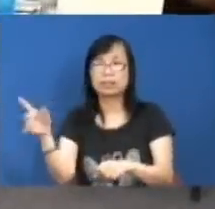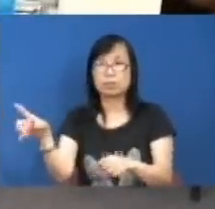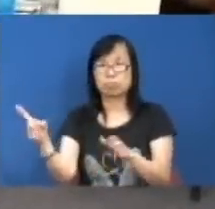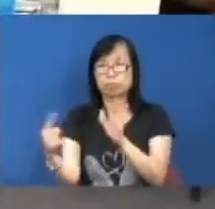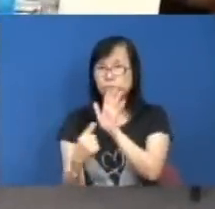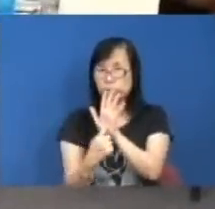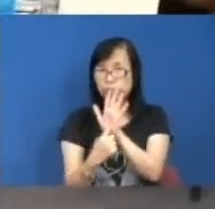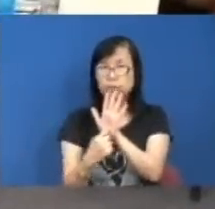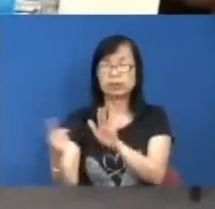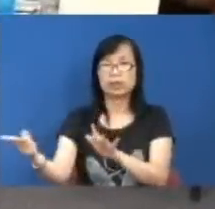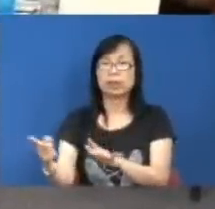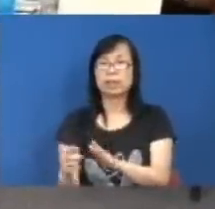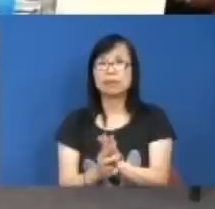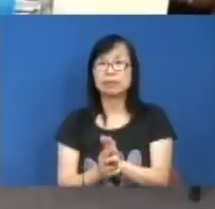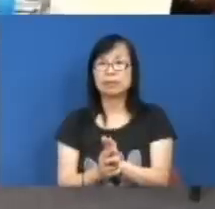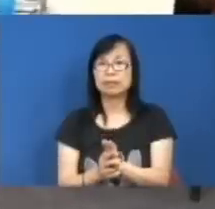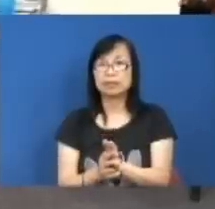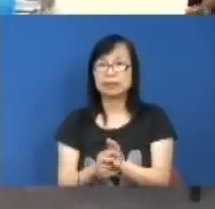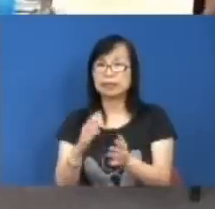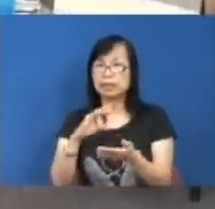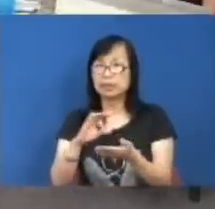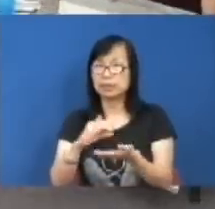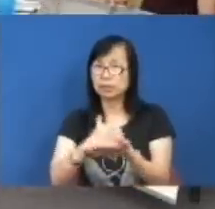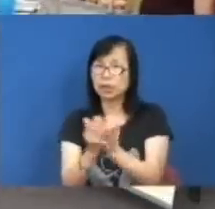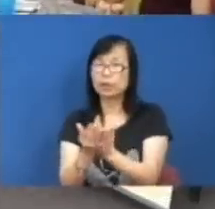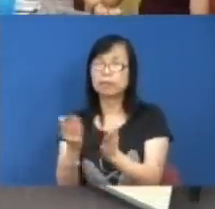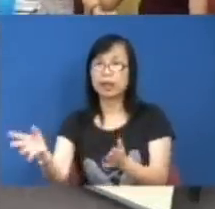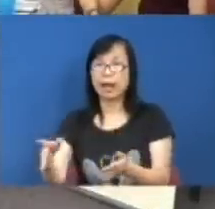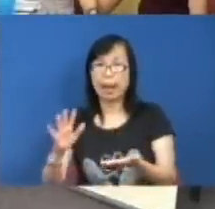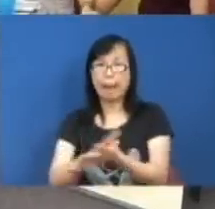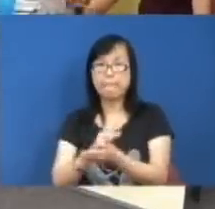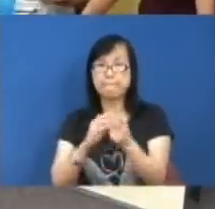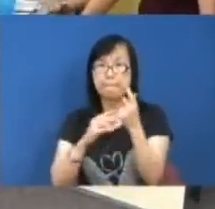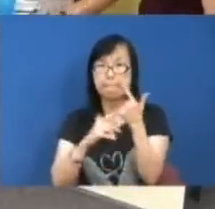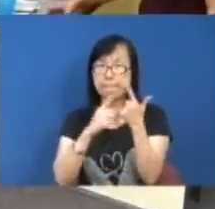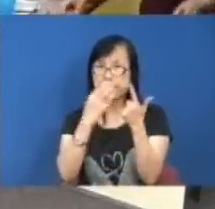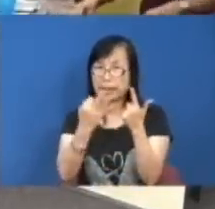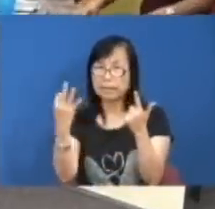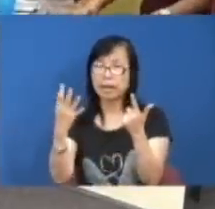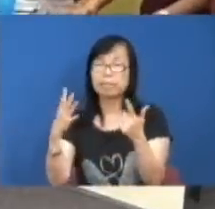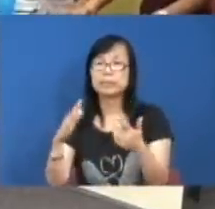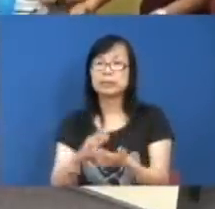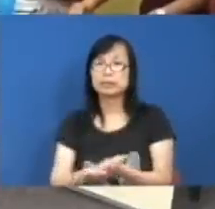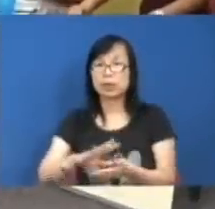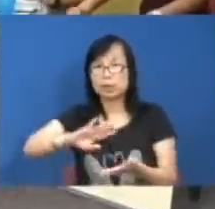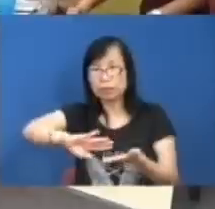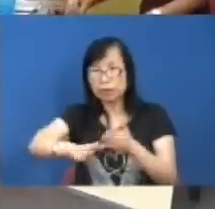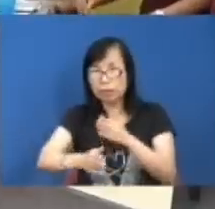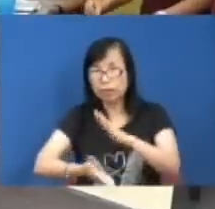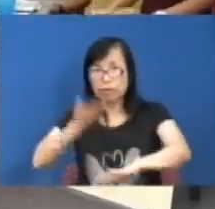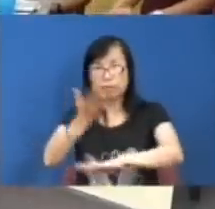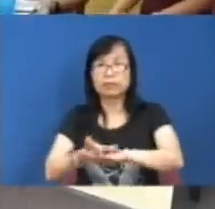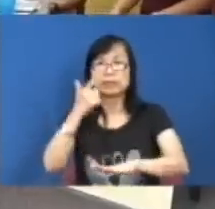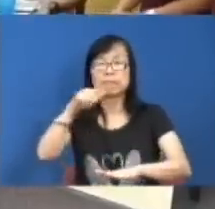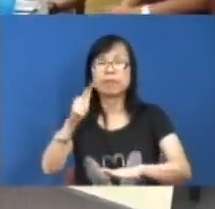那個英泥色嘅質地。咁其實喺我哋83年嘅時候就做咗柏然酒店嘅一個翻新。當年咧，其實